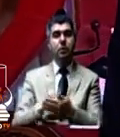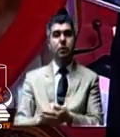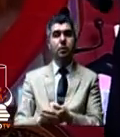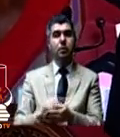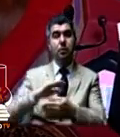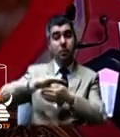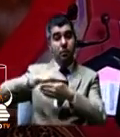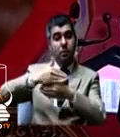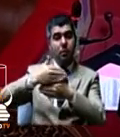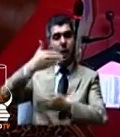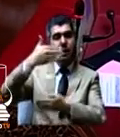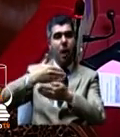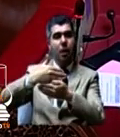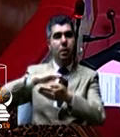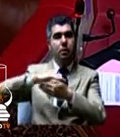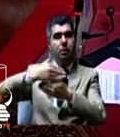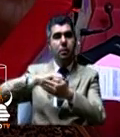تيكون لوحاتي ويولي حاسوب